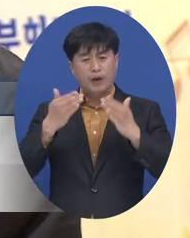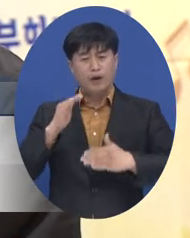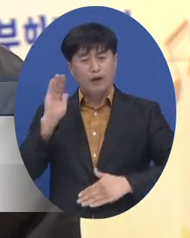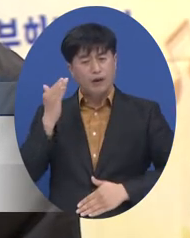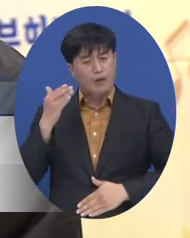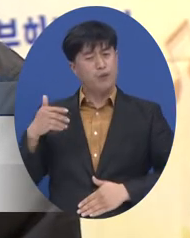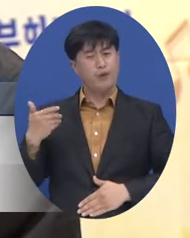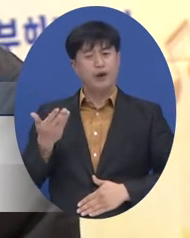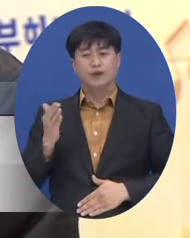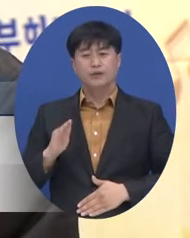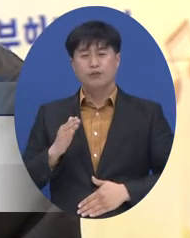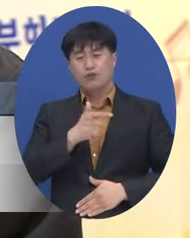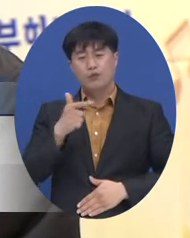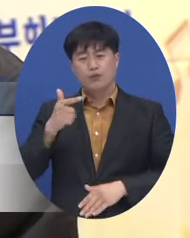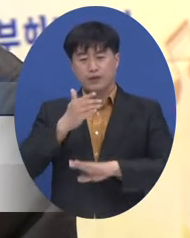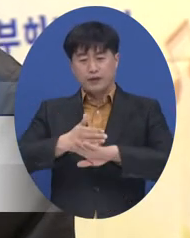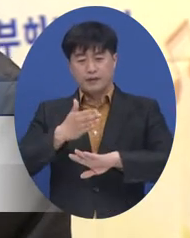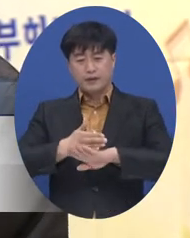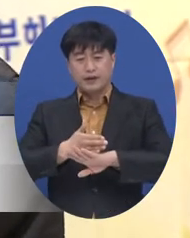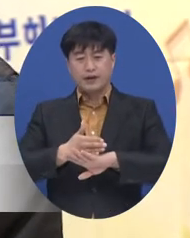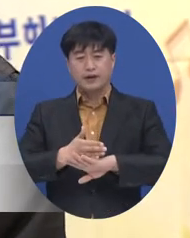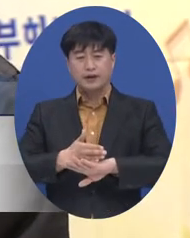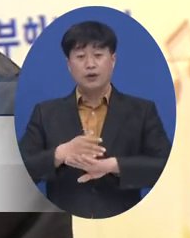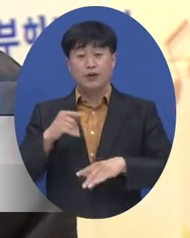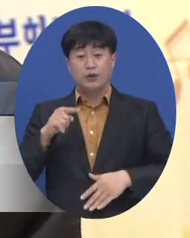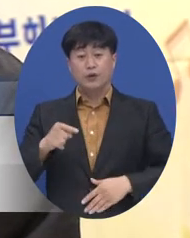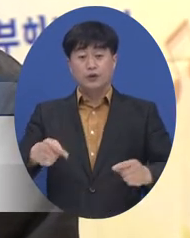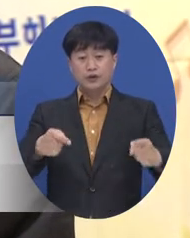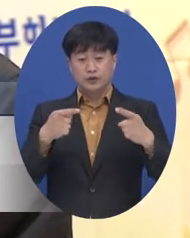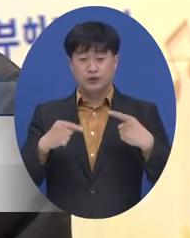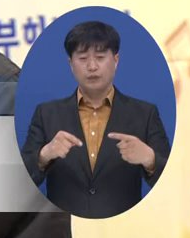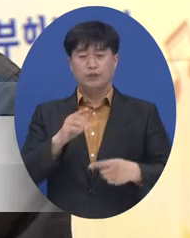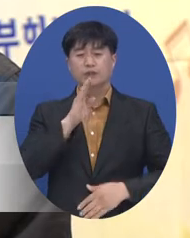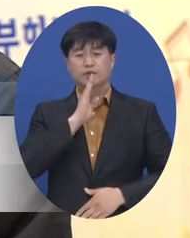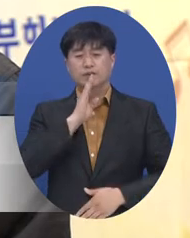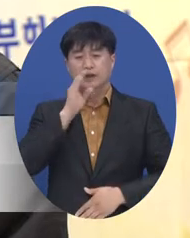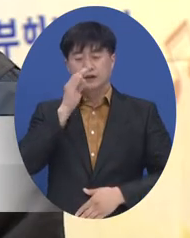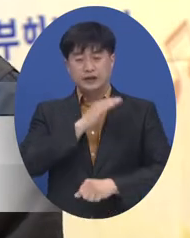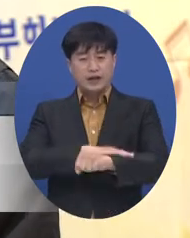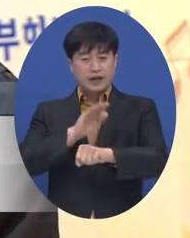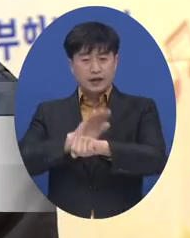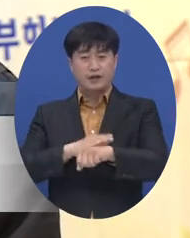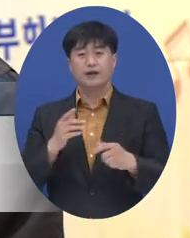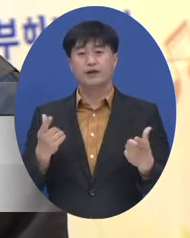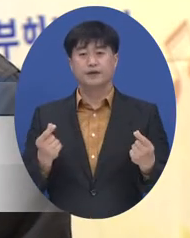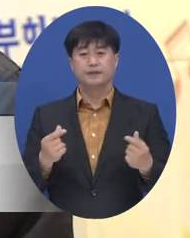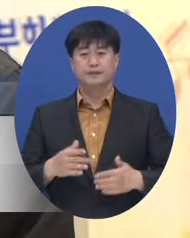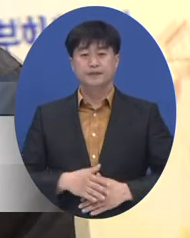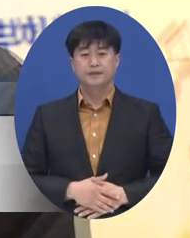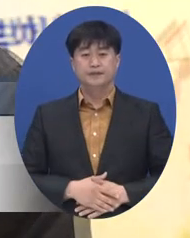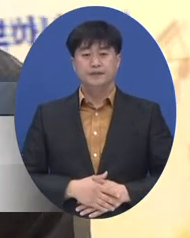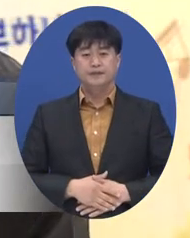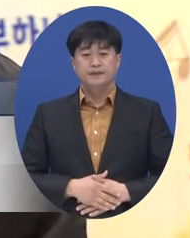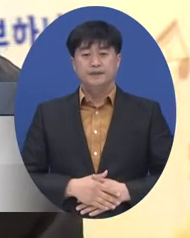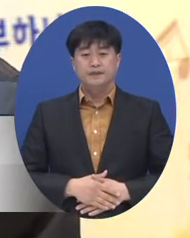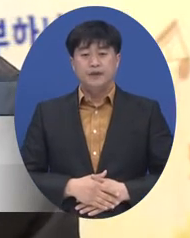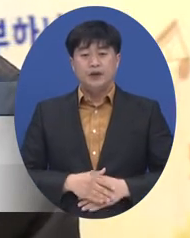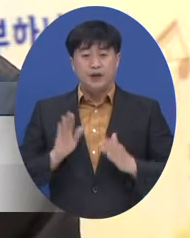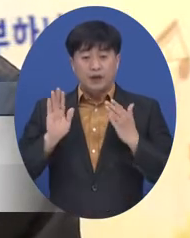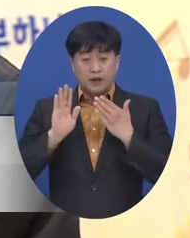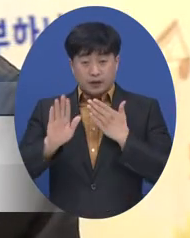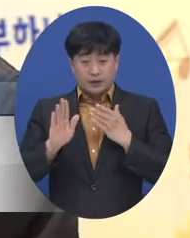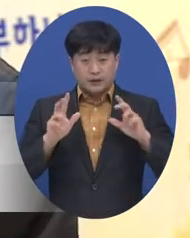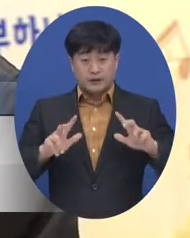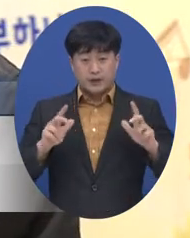모르겠는데 아무튼 받았으니 진짜 감사합니다. 여기 나오기를 엄청 잘한 것 같아요.